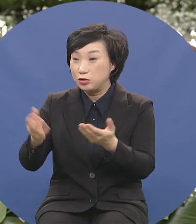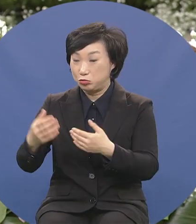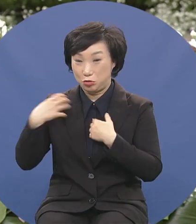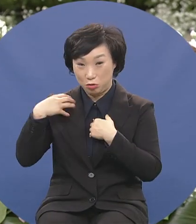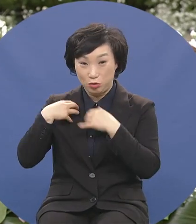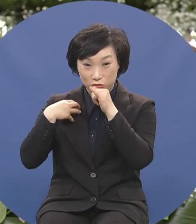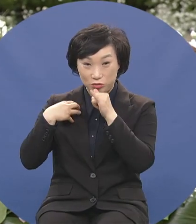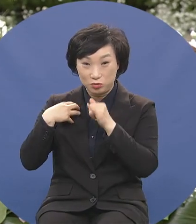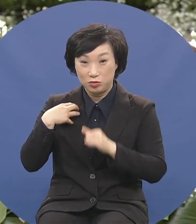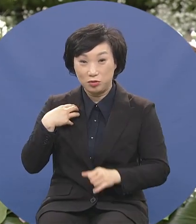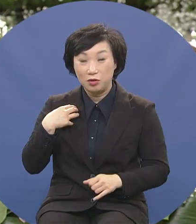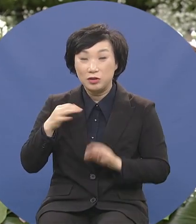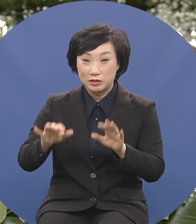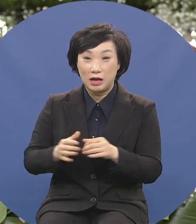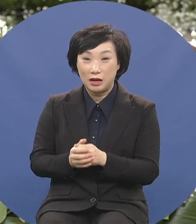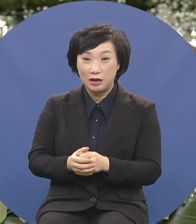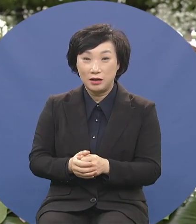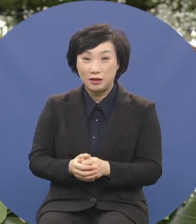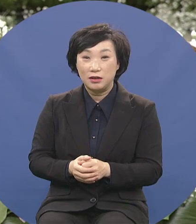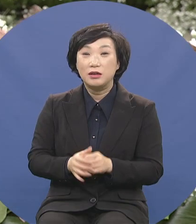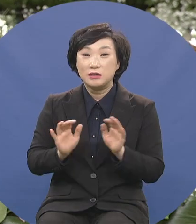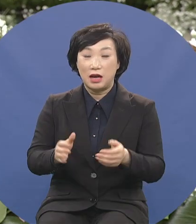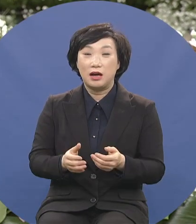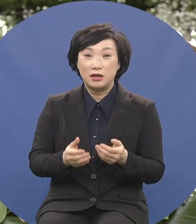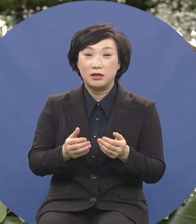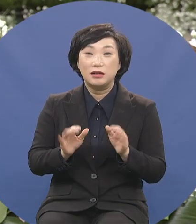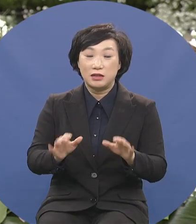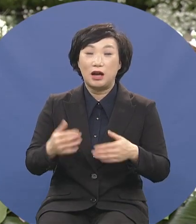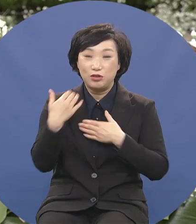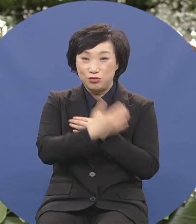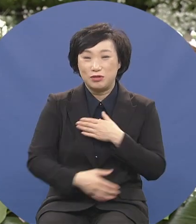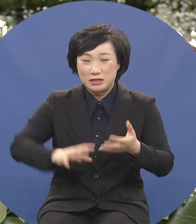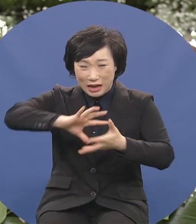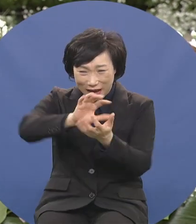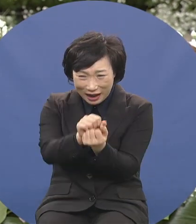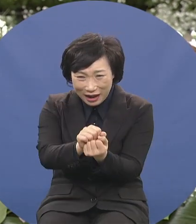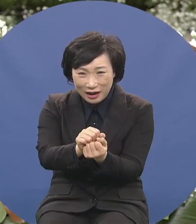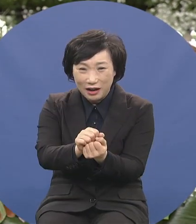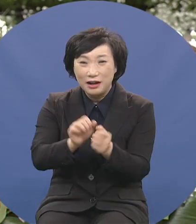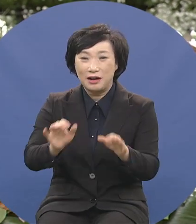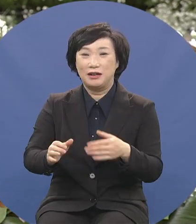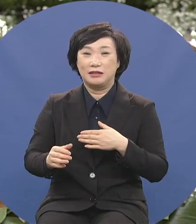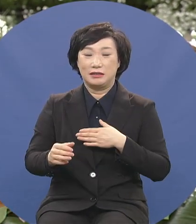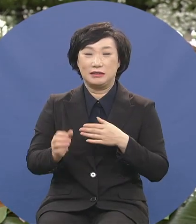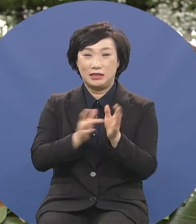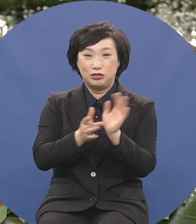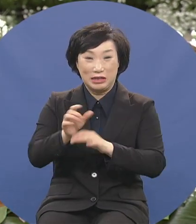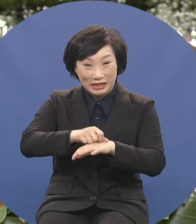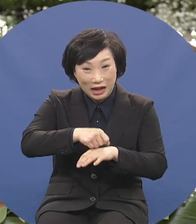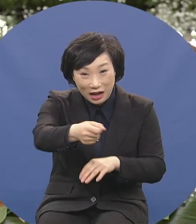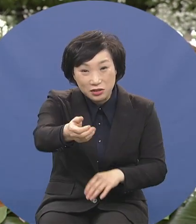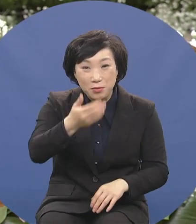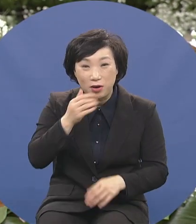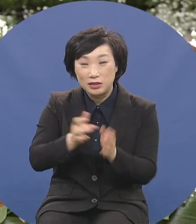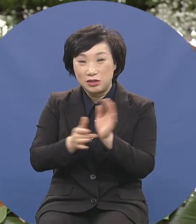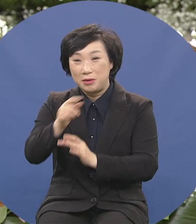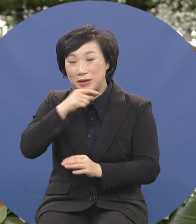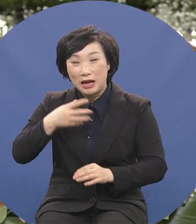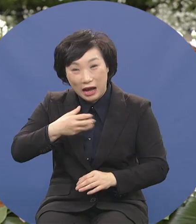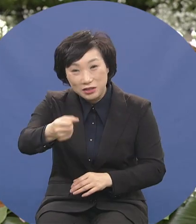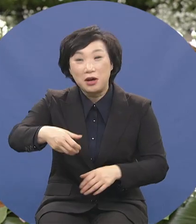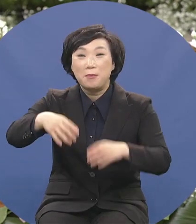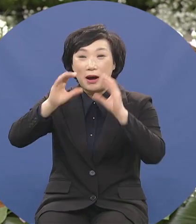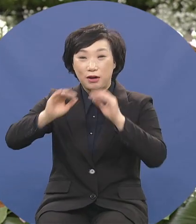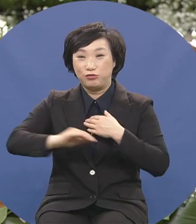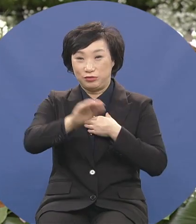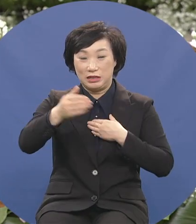살고, 양보 없이 육신을 알뜰하게 쫙 찢어서 내 살을 받아먹어라, 내 피를 받아 마시라,